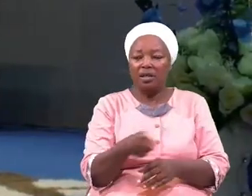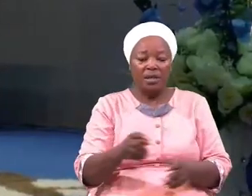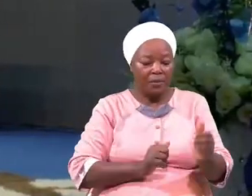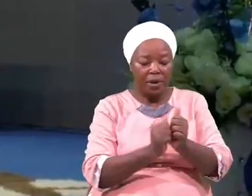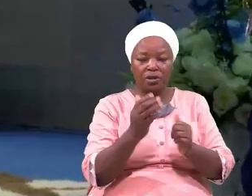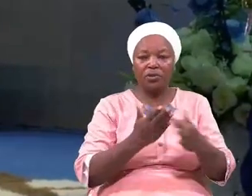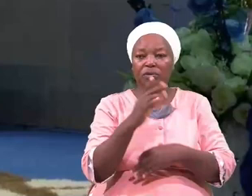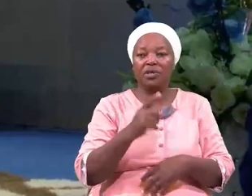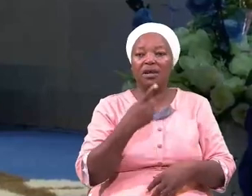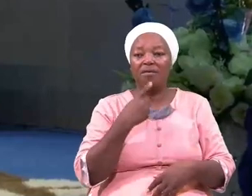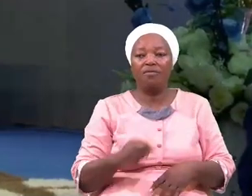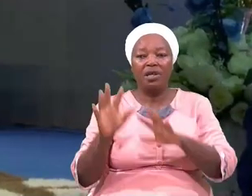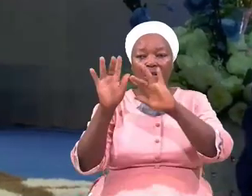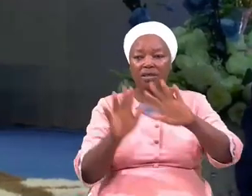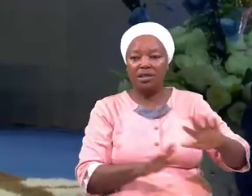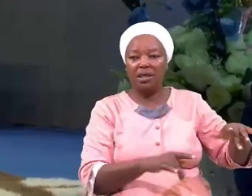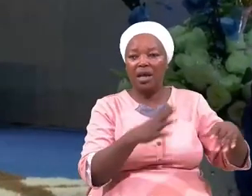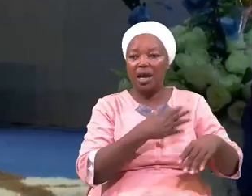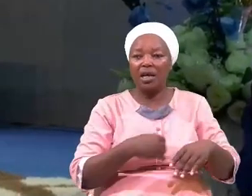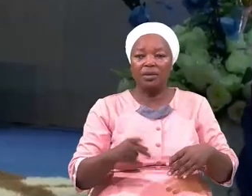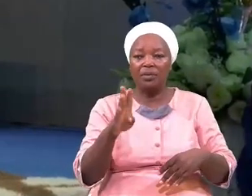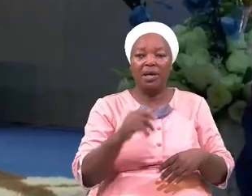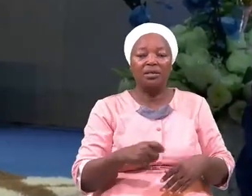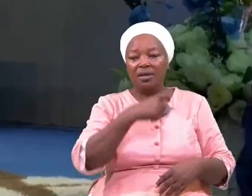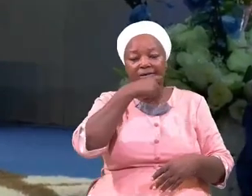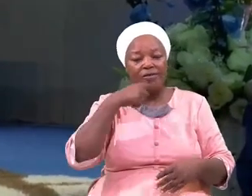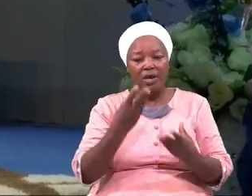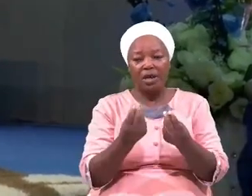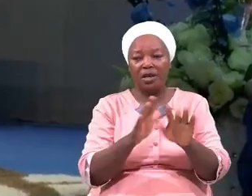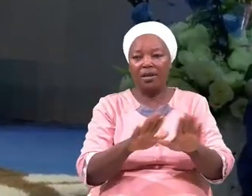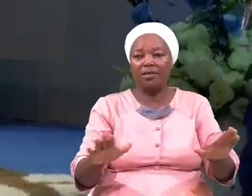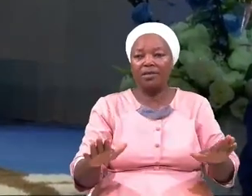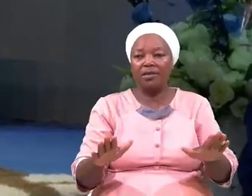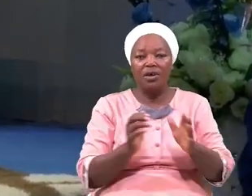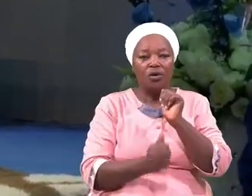qu'il traversait la mer Rouge comme un lieu sec.